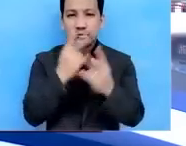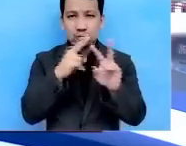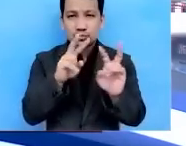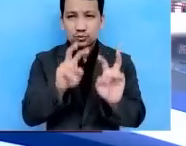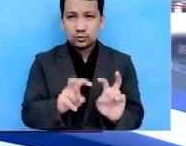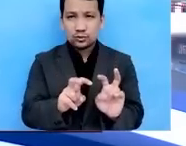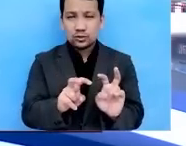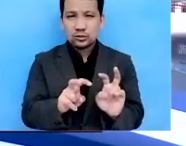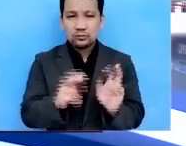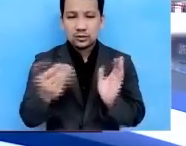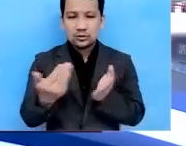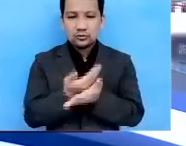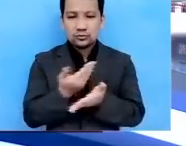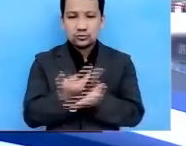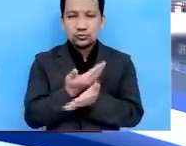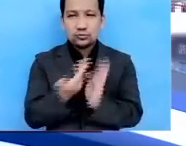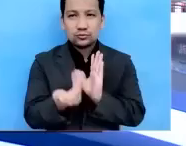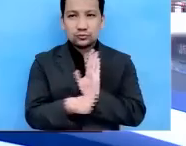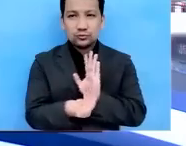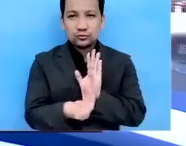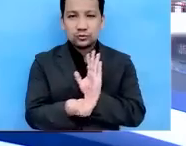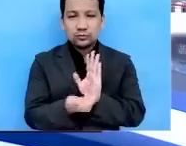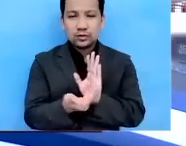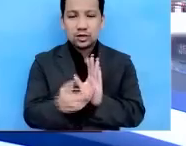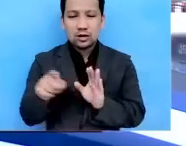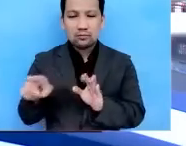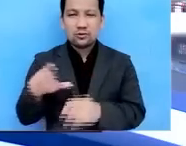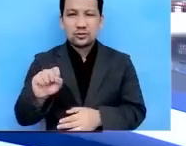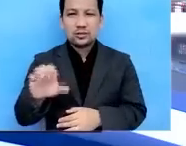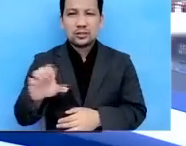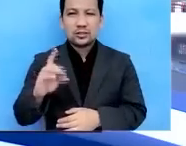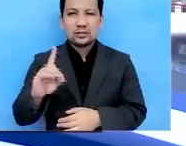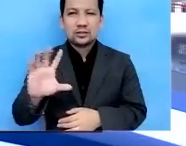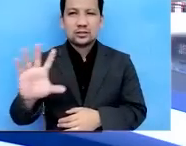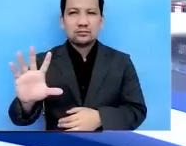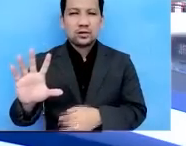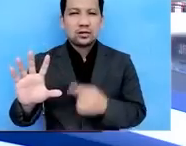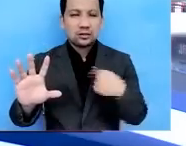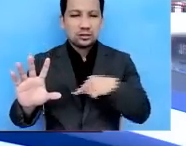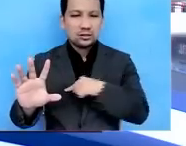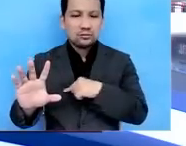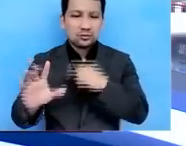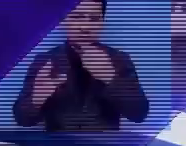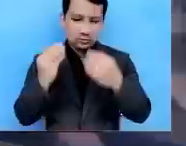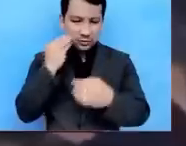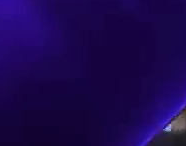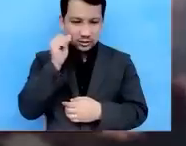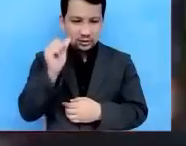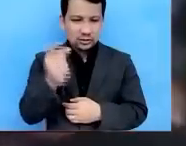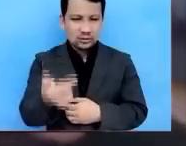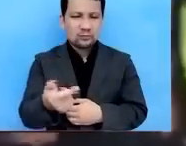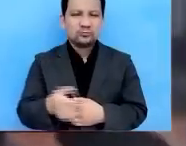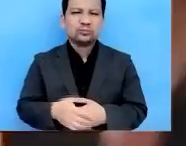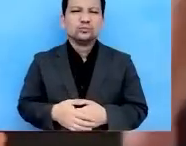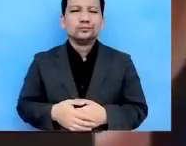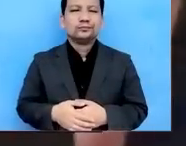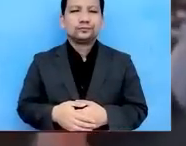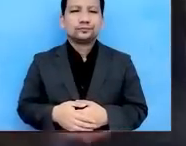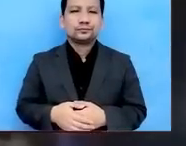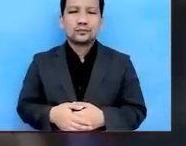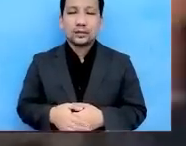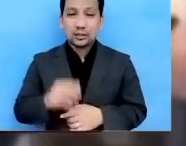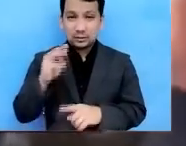bagong ebidensya kaugnay sa kaso ni de Lima. Nasa frontline balitang yan si Marlene Alcaide. Sa May